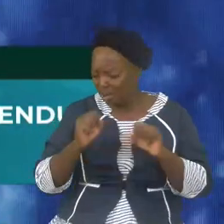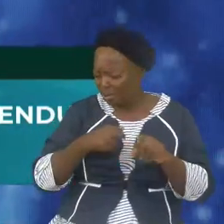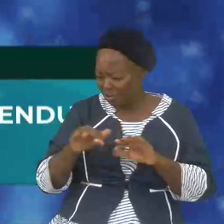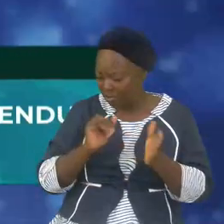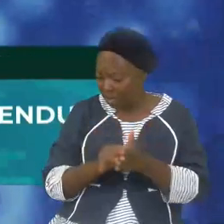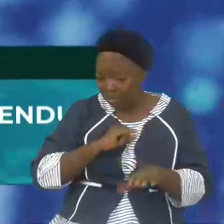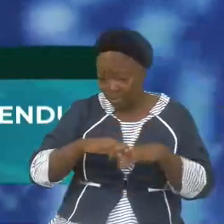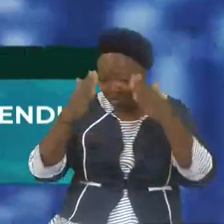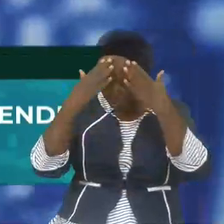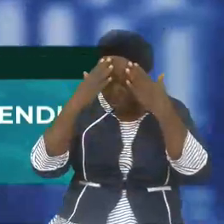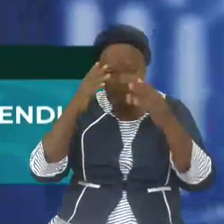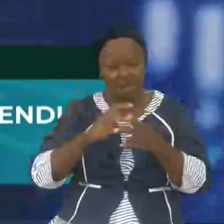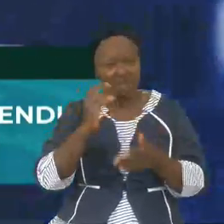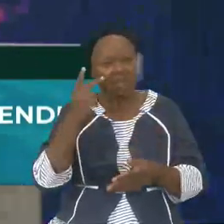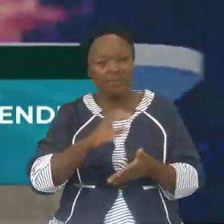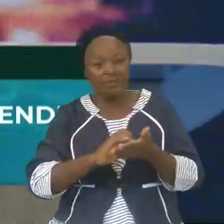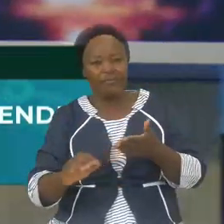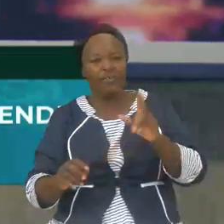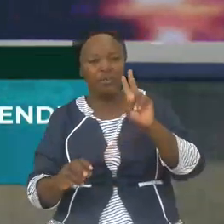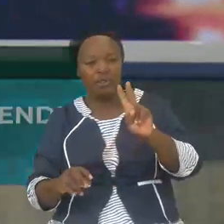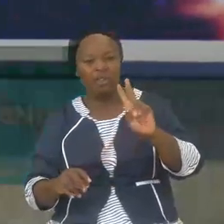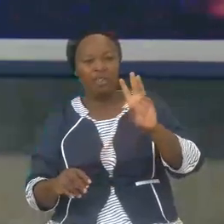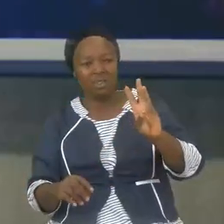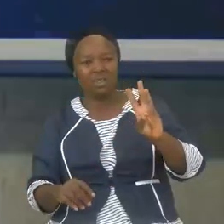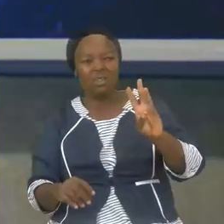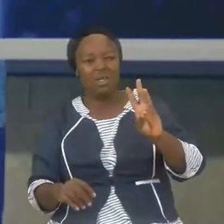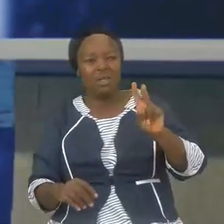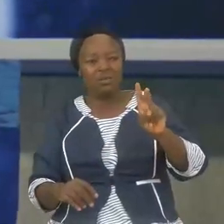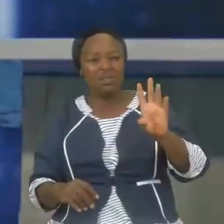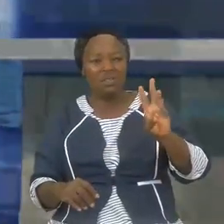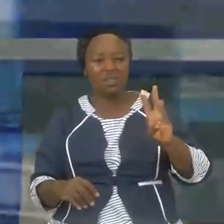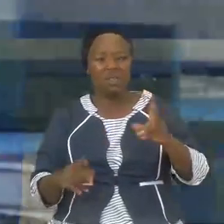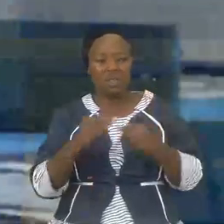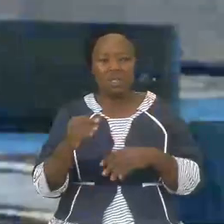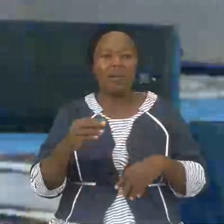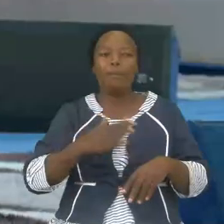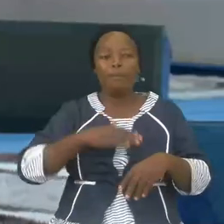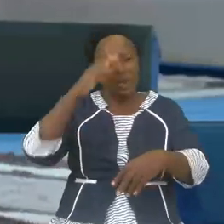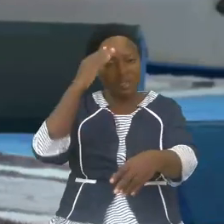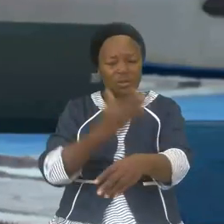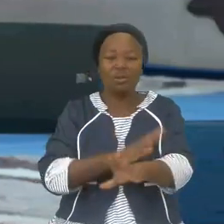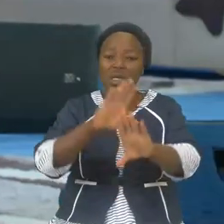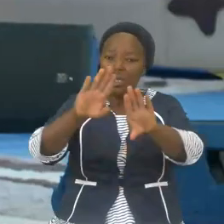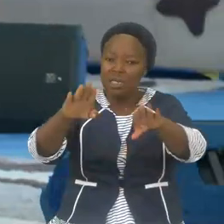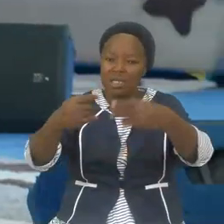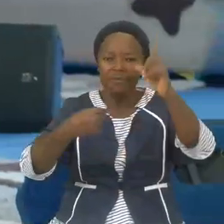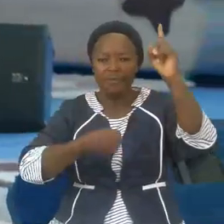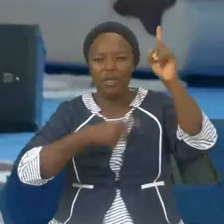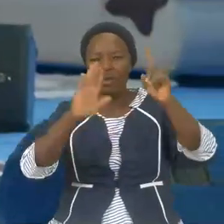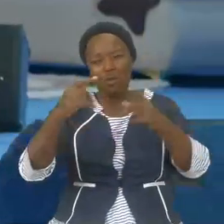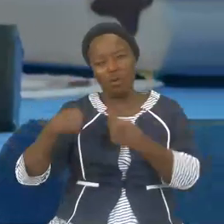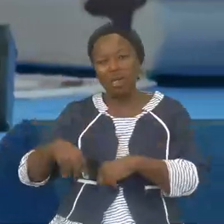Comment dois-je faire cela? Vois le verset 26. Verset 26. Mon fils, donne-moi ton